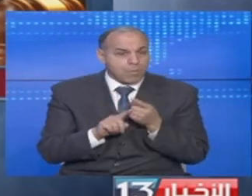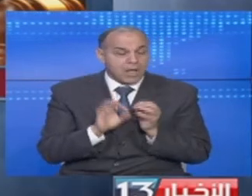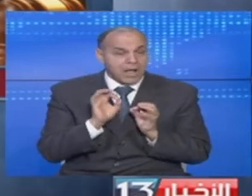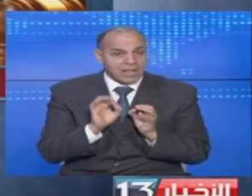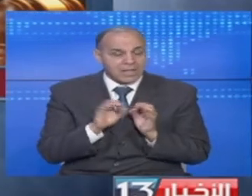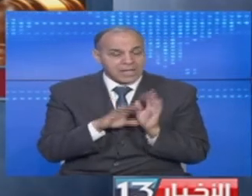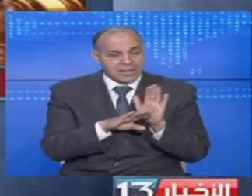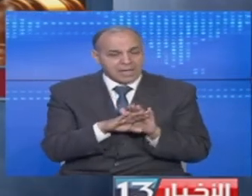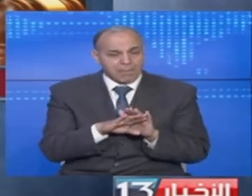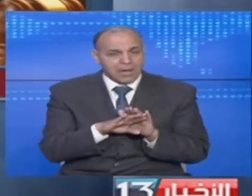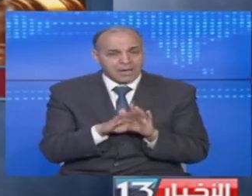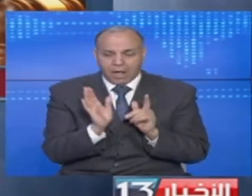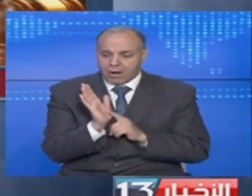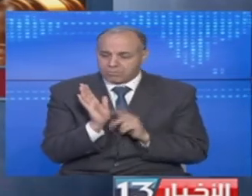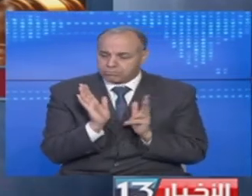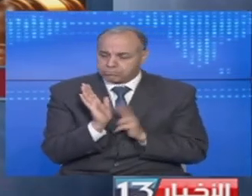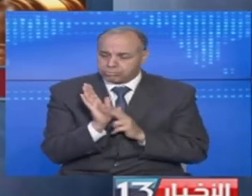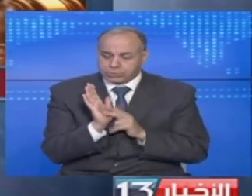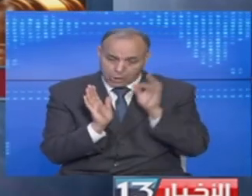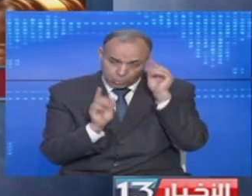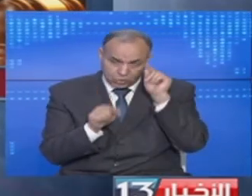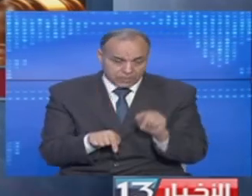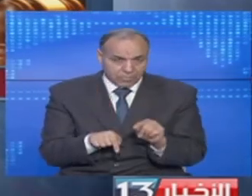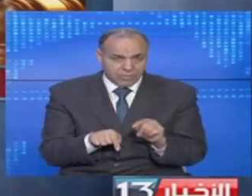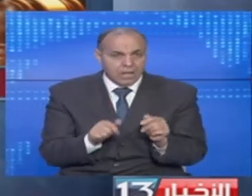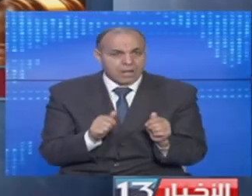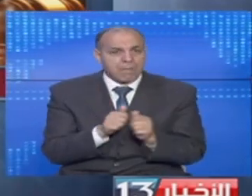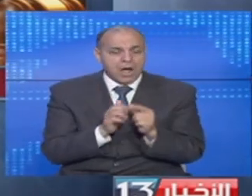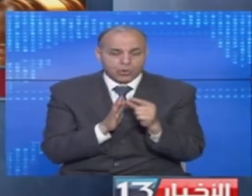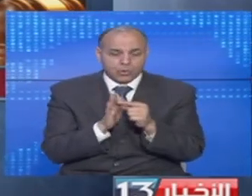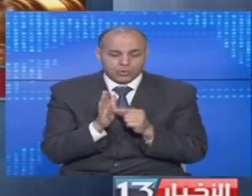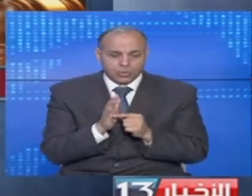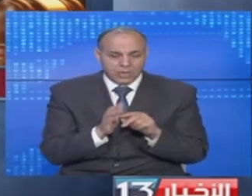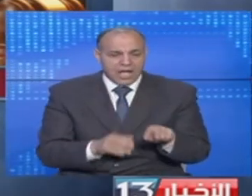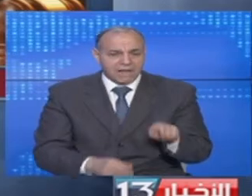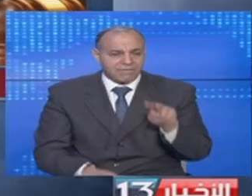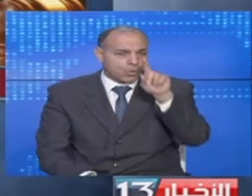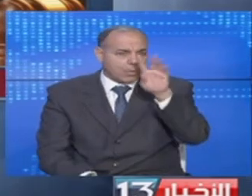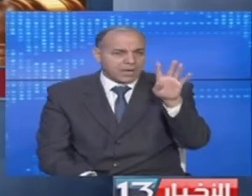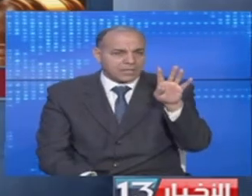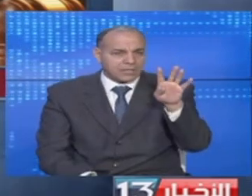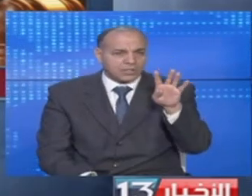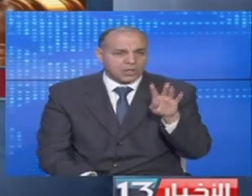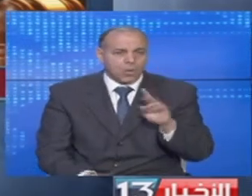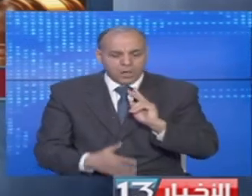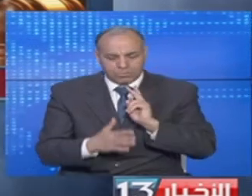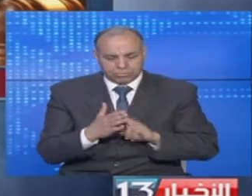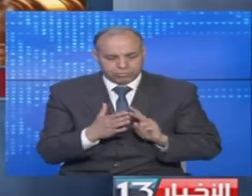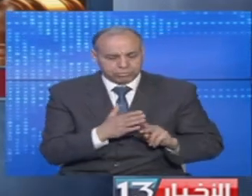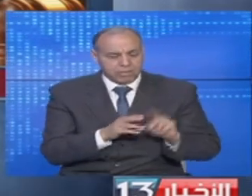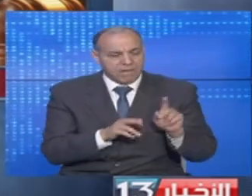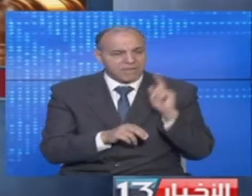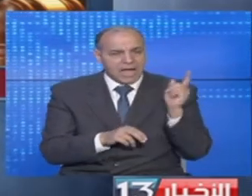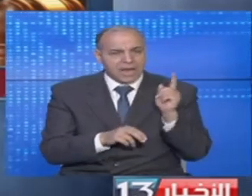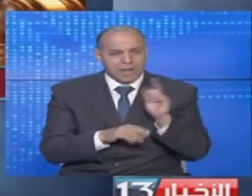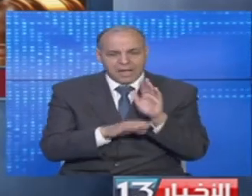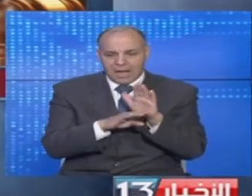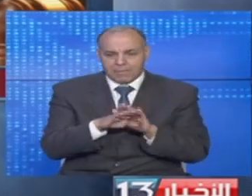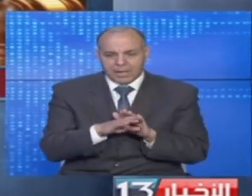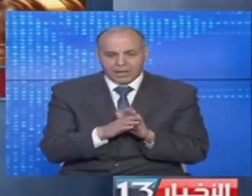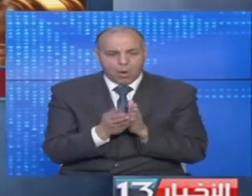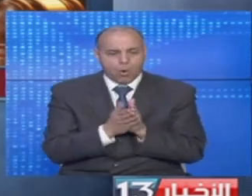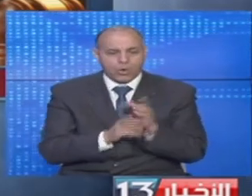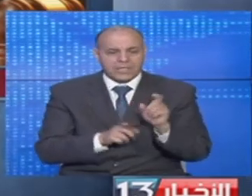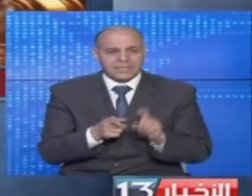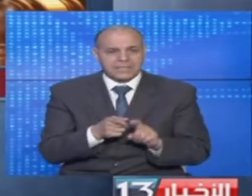اللازمة لضمان تطابق التشريعات الوطنية مع دستور 14/2000 ومع الاتفاقيات الدولية لحماية